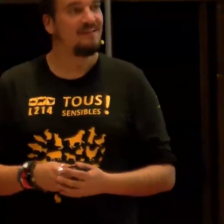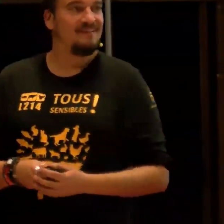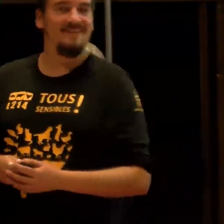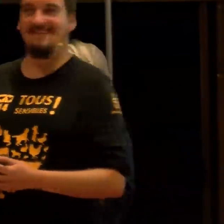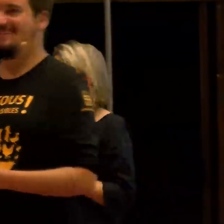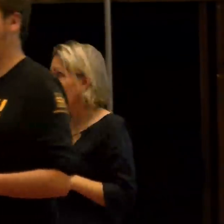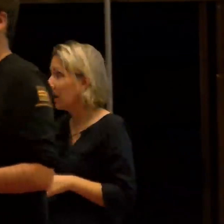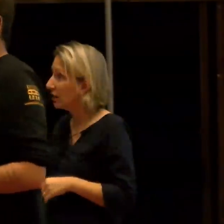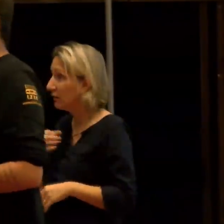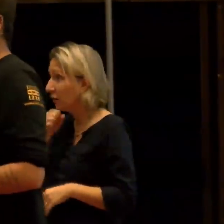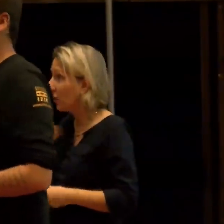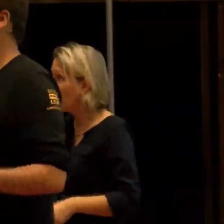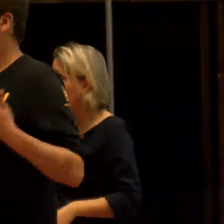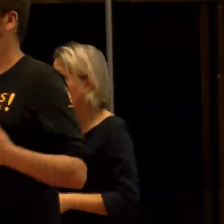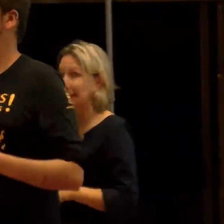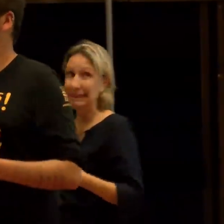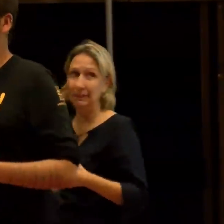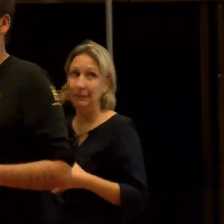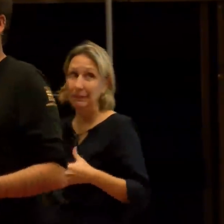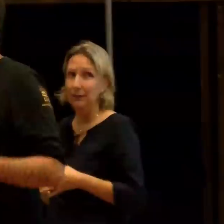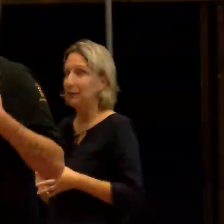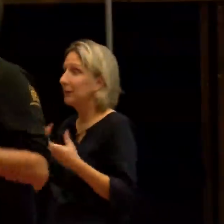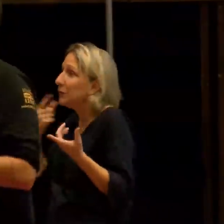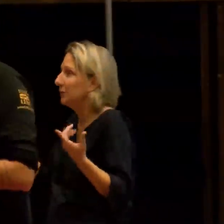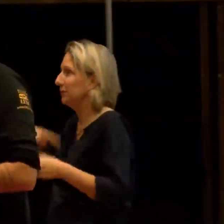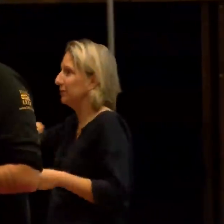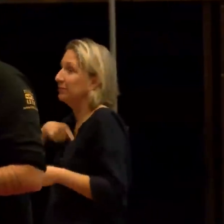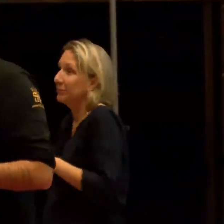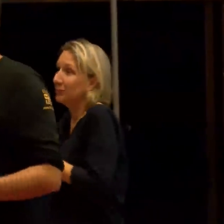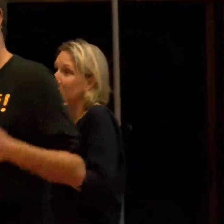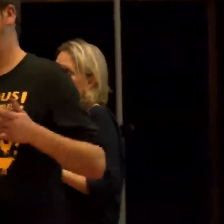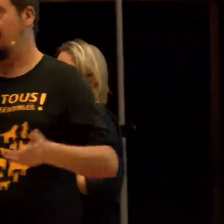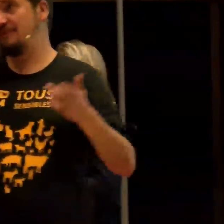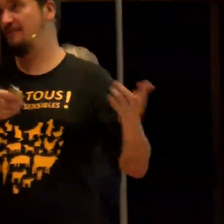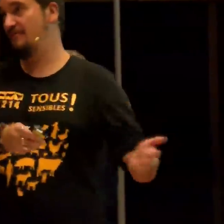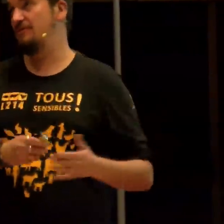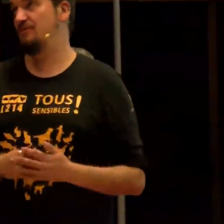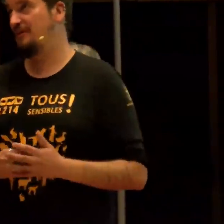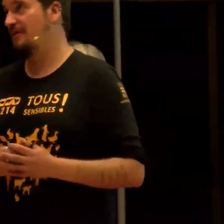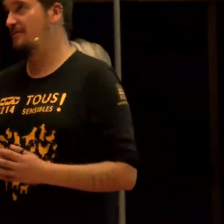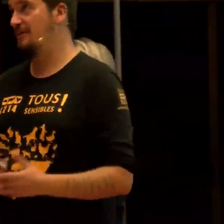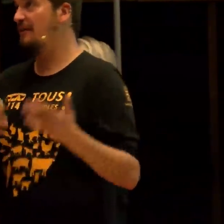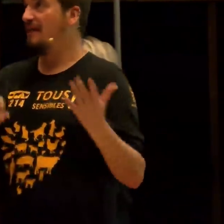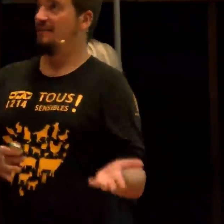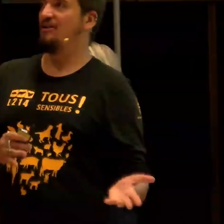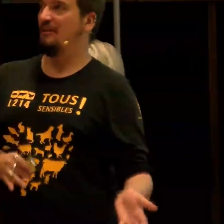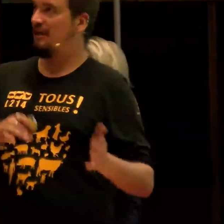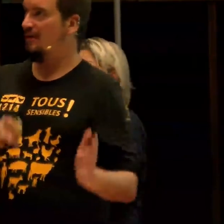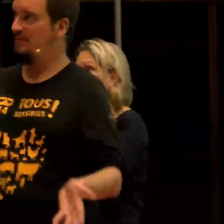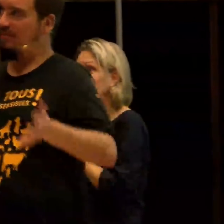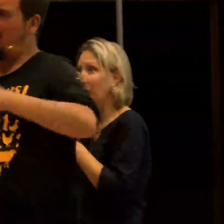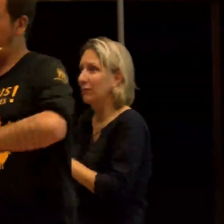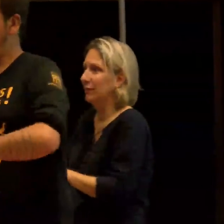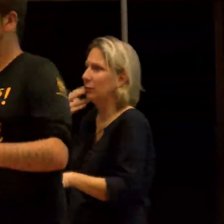regarde. Et donc qui militent souvent depuis plus longtemps que nous et qui peuvent nous faire profiter de leur expérience et dire « Bah non, ça, on a vu des gens le faire il y a quelques années, ça ne marchait pas